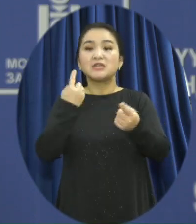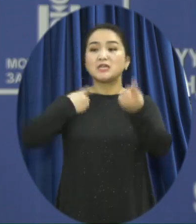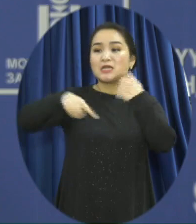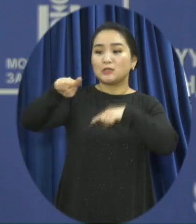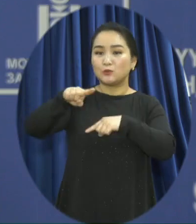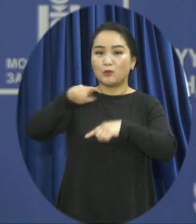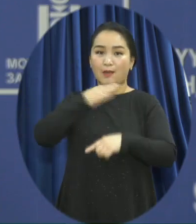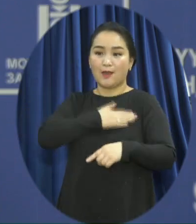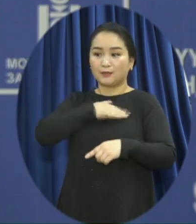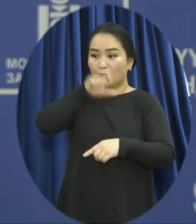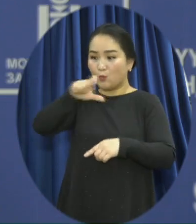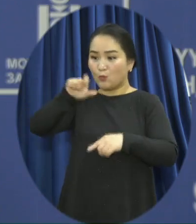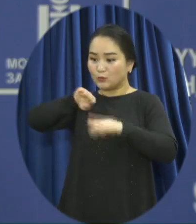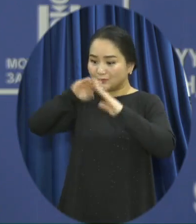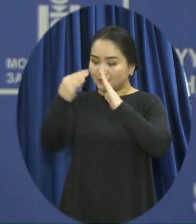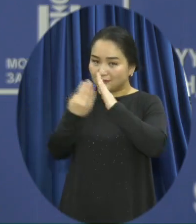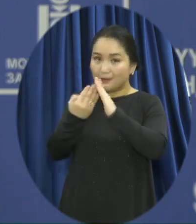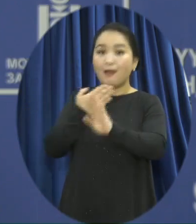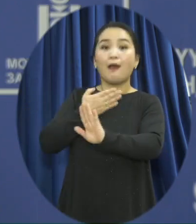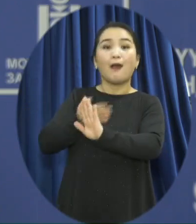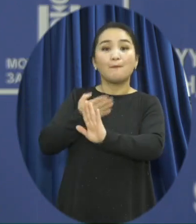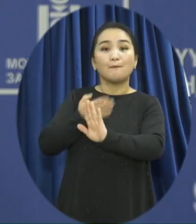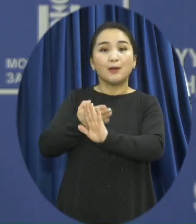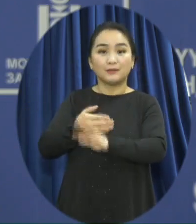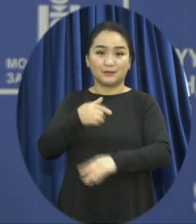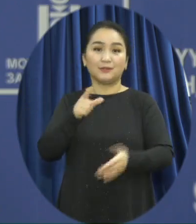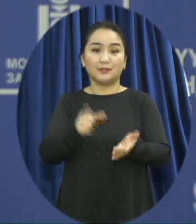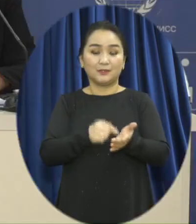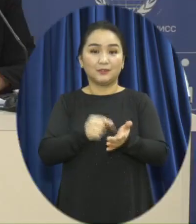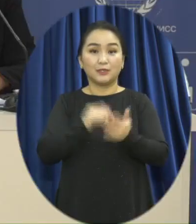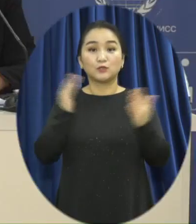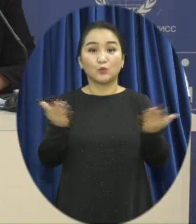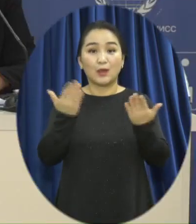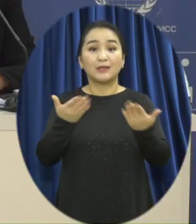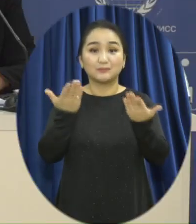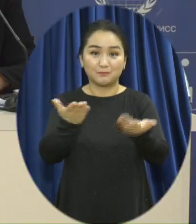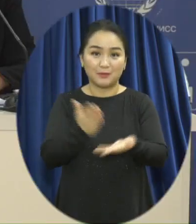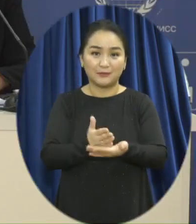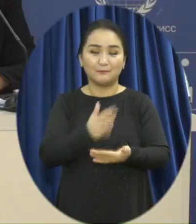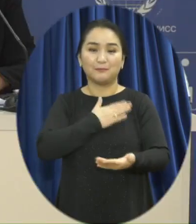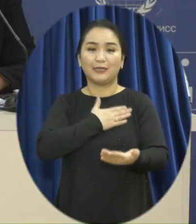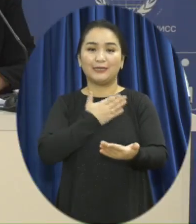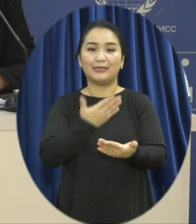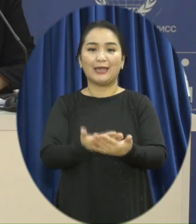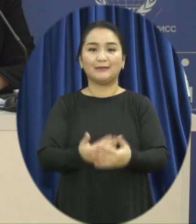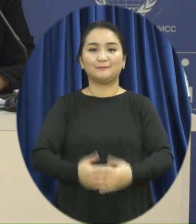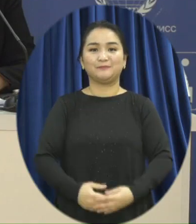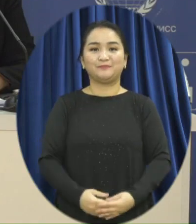хамгаалж COVID-19-ээс өөрсдийгөө болон хайртай хүмүүсээ хамгаалаарай гэж хүсмээр байна. Баярлалаа та бүхэндээ.